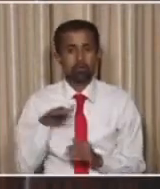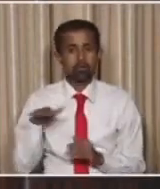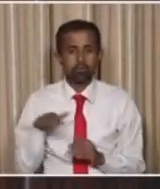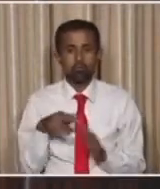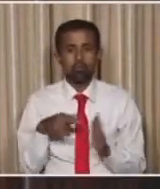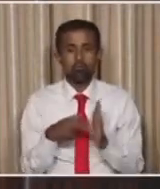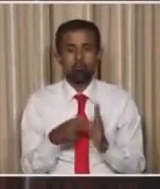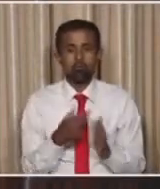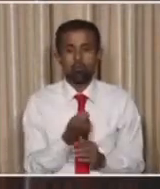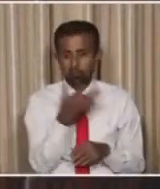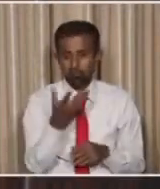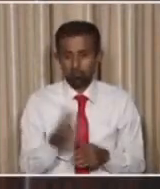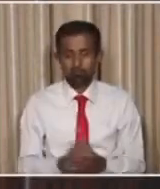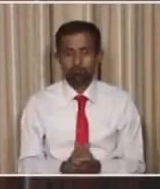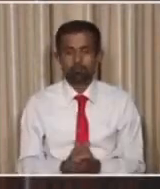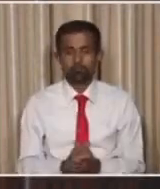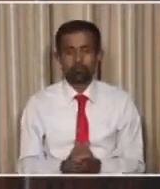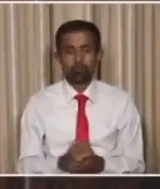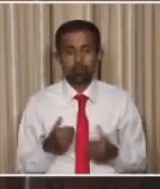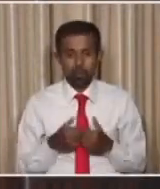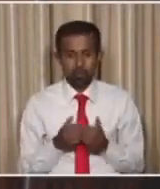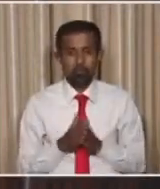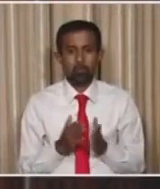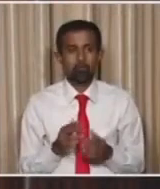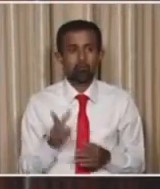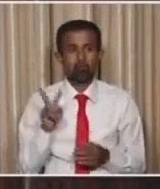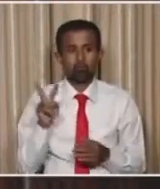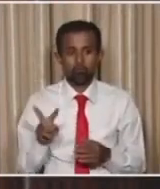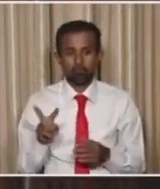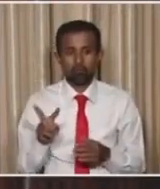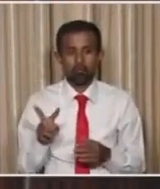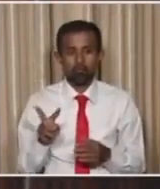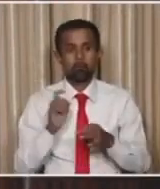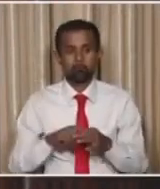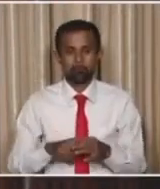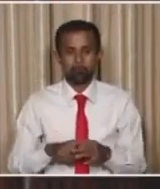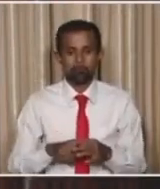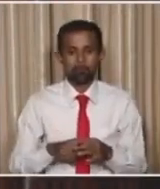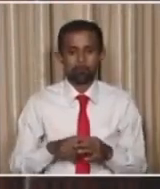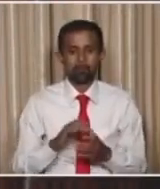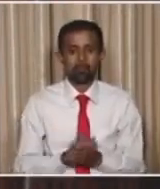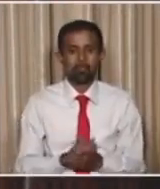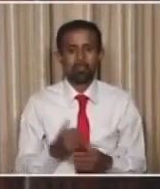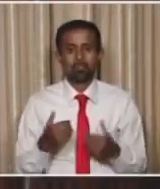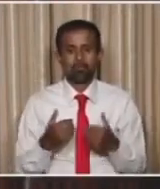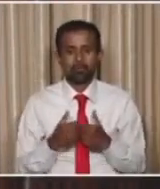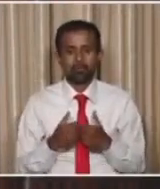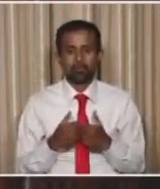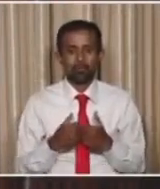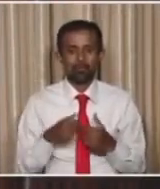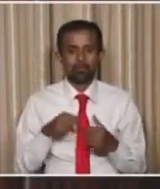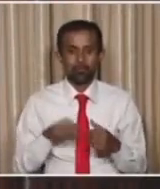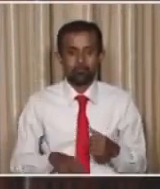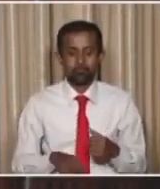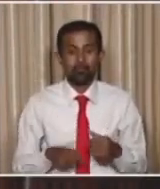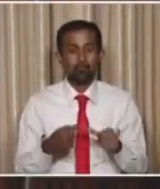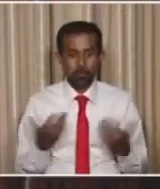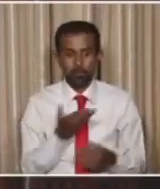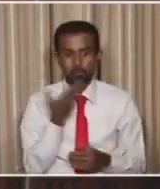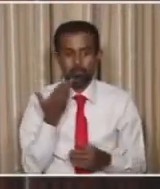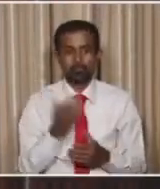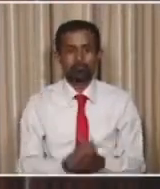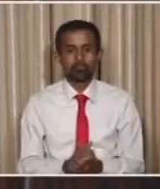ආර්ථික දේහය වෙලාගෙන ඉන්නවා. අපි විශ්වාස කරන්නේ මේ ප්‍රශ්නවලට අපිට එකෙල්ලේ විසඳුම් නැති වෙන්නට